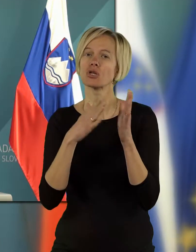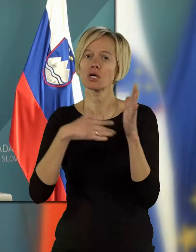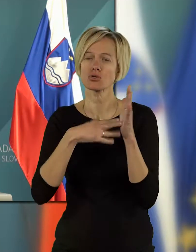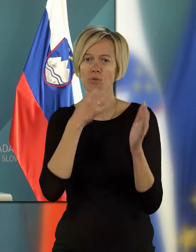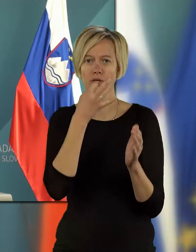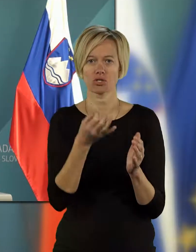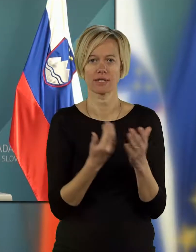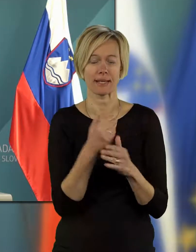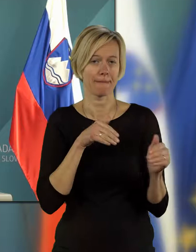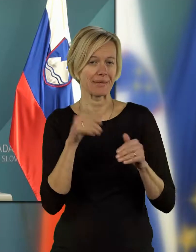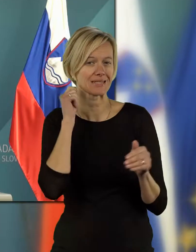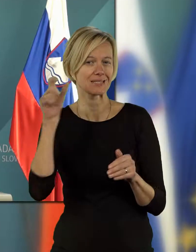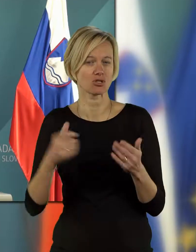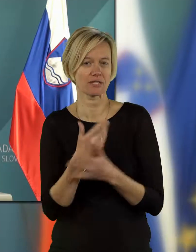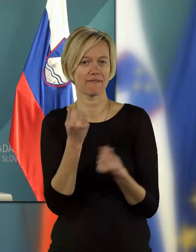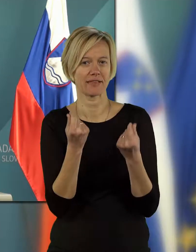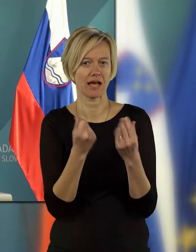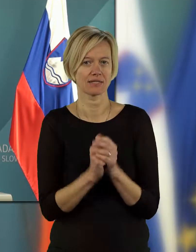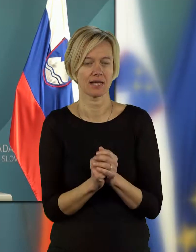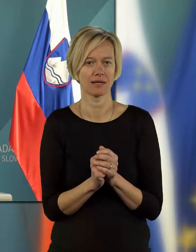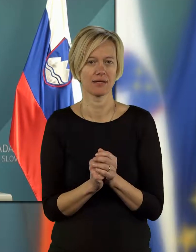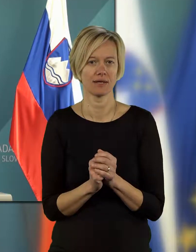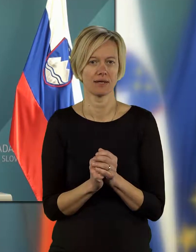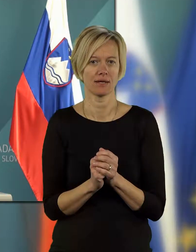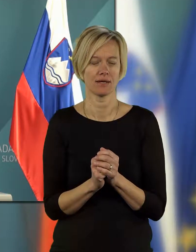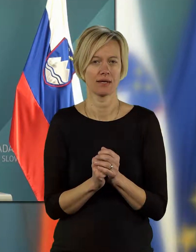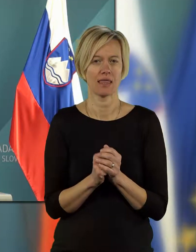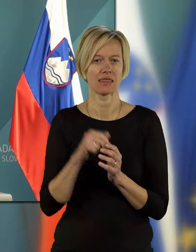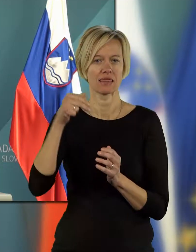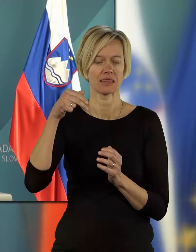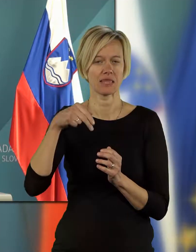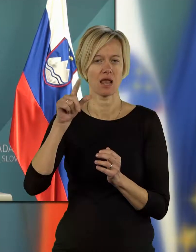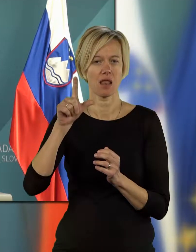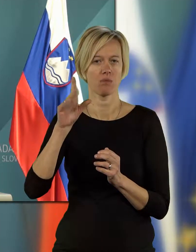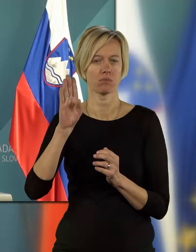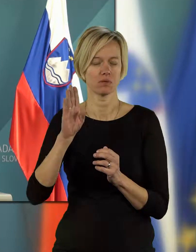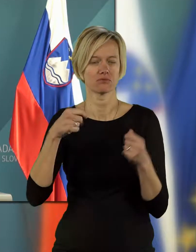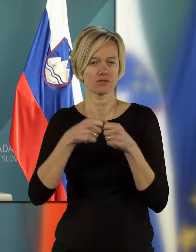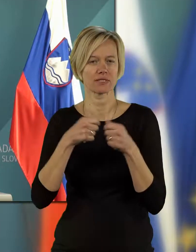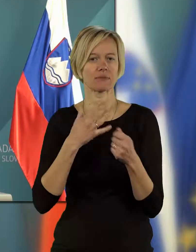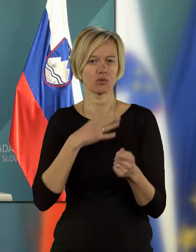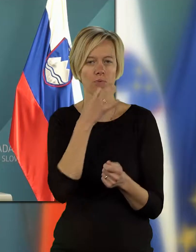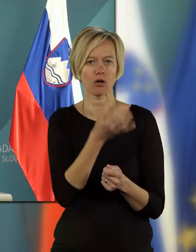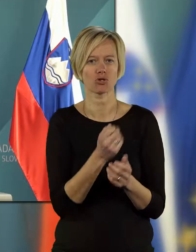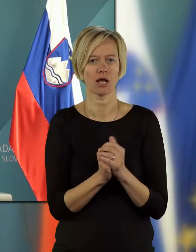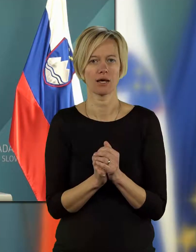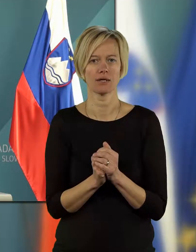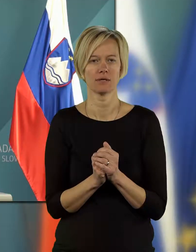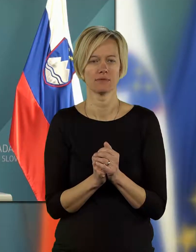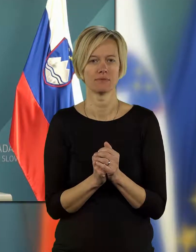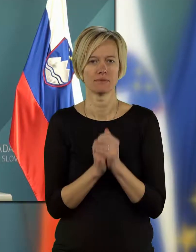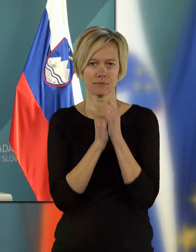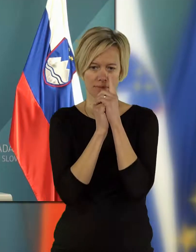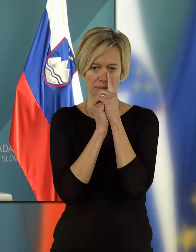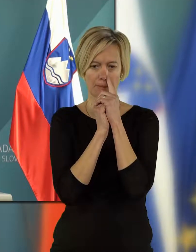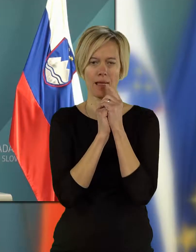Še kakšno vprašanje za ministrico za finance na predstavljene teme? Ja, na NLB bi sam še